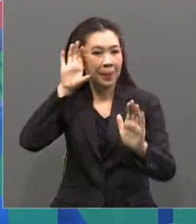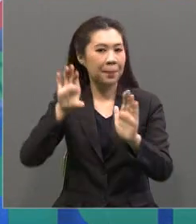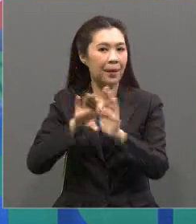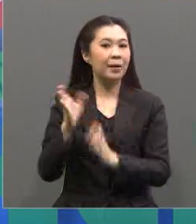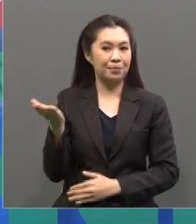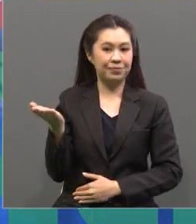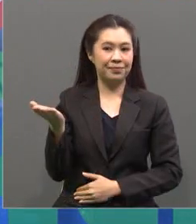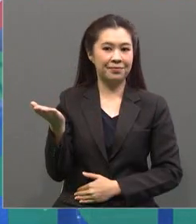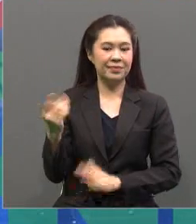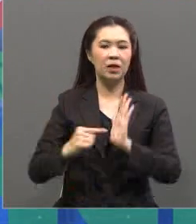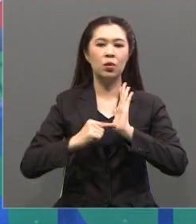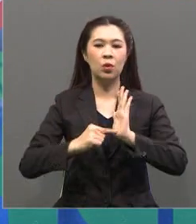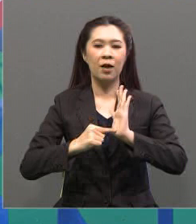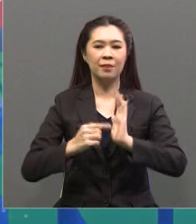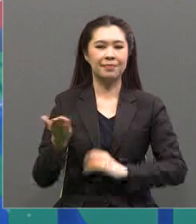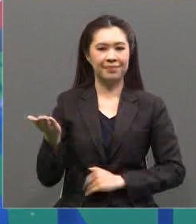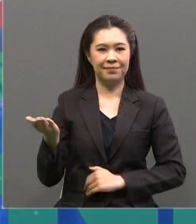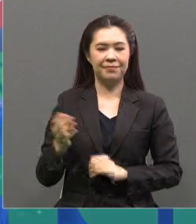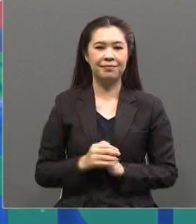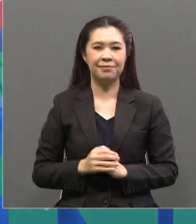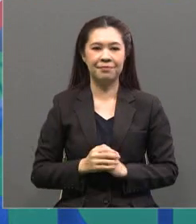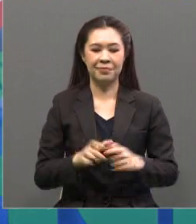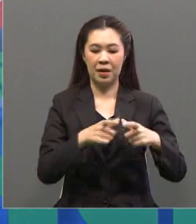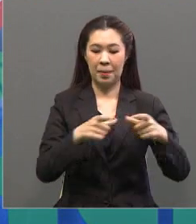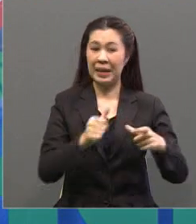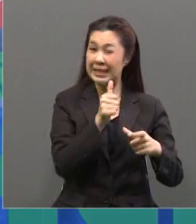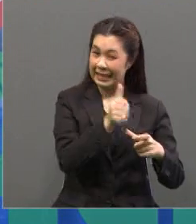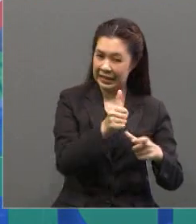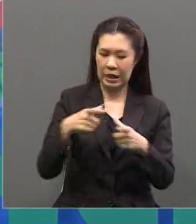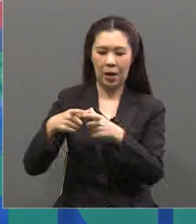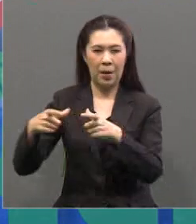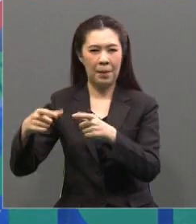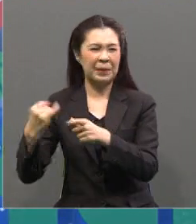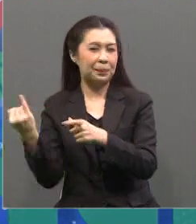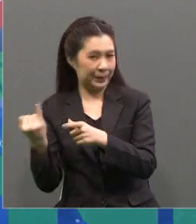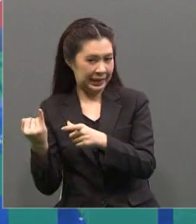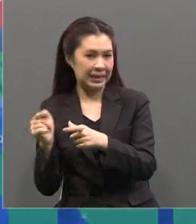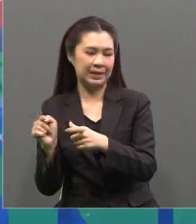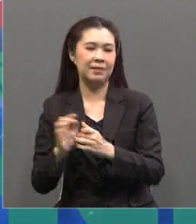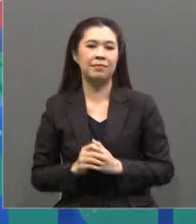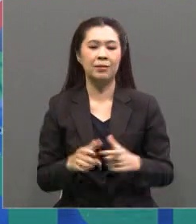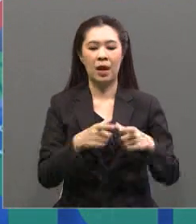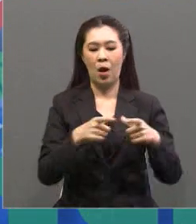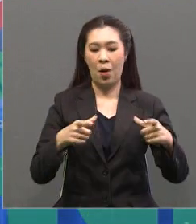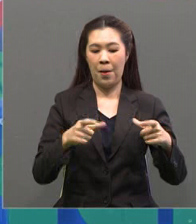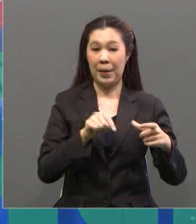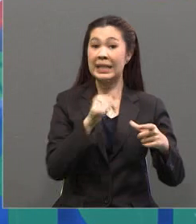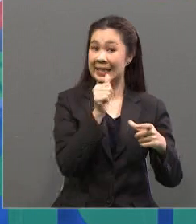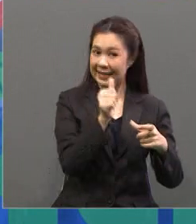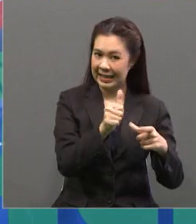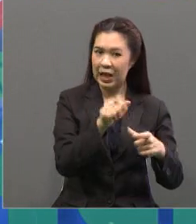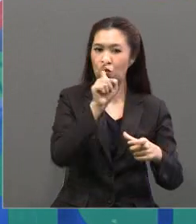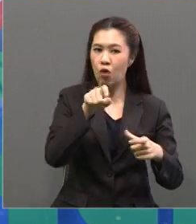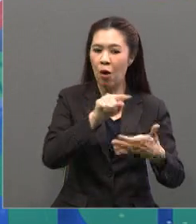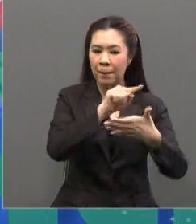เห็นในกราฟิกมีตัวอย่างให้ดูเลยฮะบัตรดีบัตรเสียเป็นยังไงบ้างคือถ้าบัตรดีเนี่ยมันจะต้องเป็นกากบาท